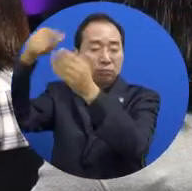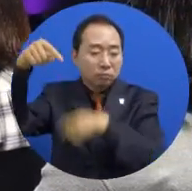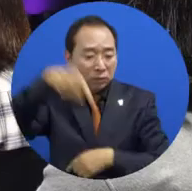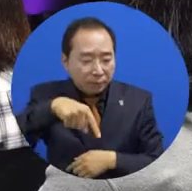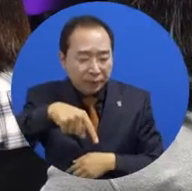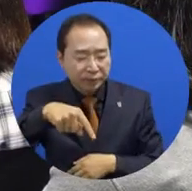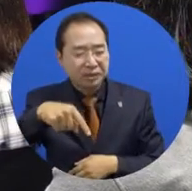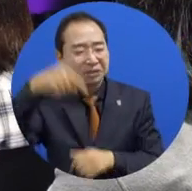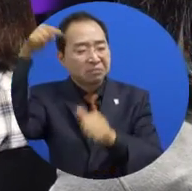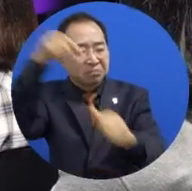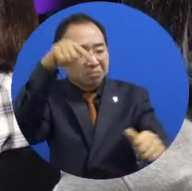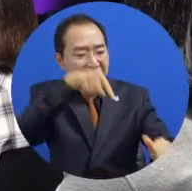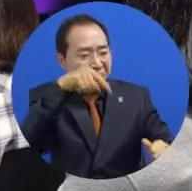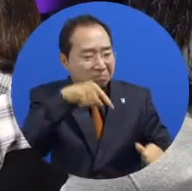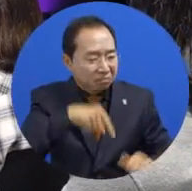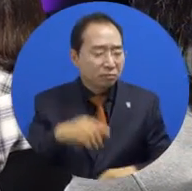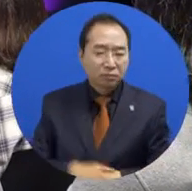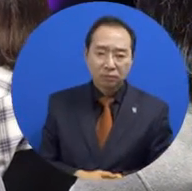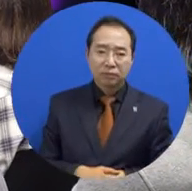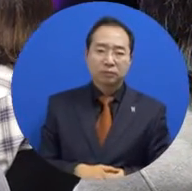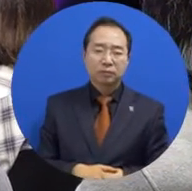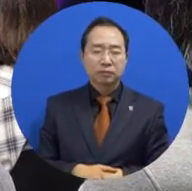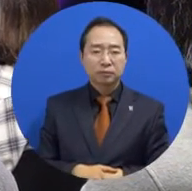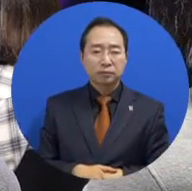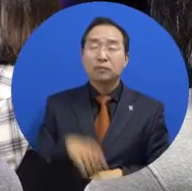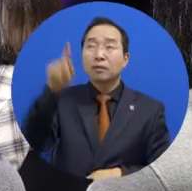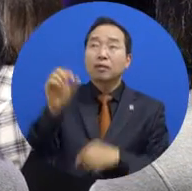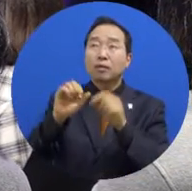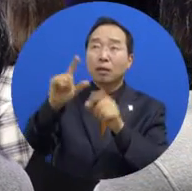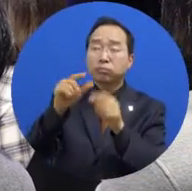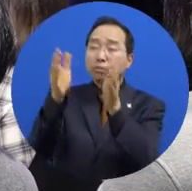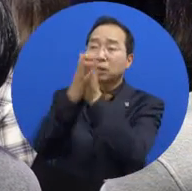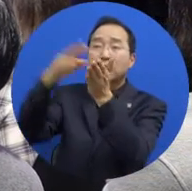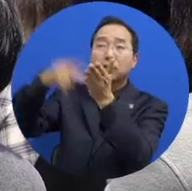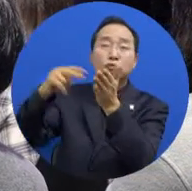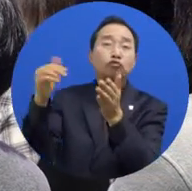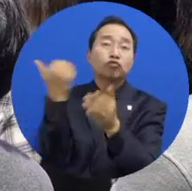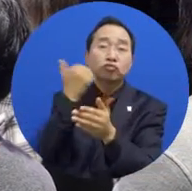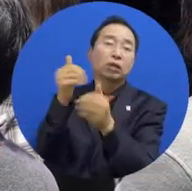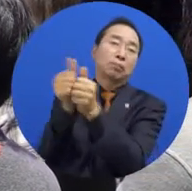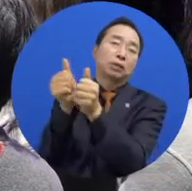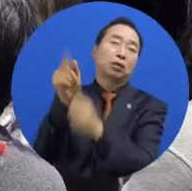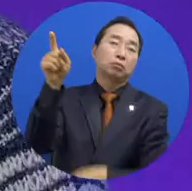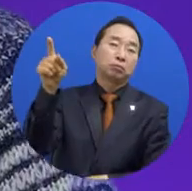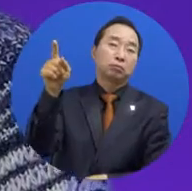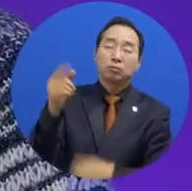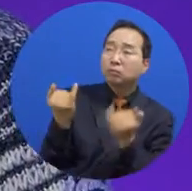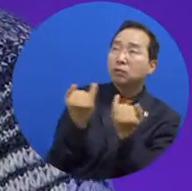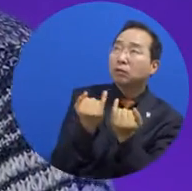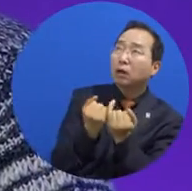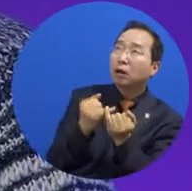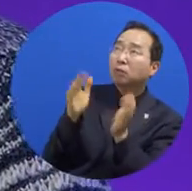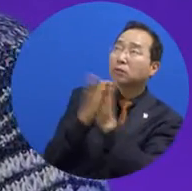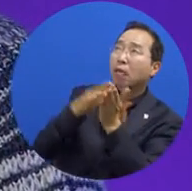그러니까 이제 당연히 그 사대부나 귀족은 남성이잖아요. 여성은 책을 못 읽고 문자를 못